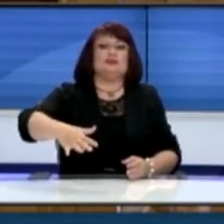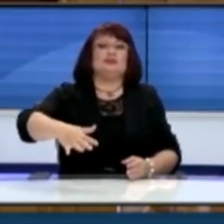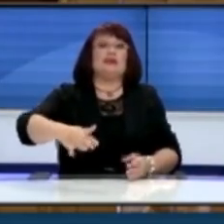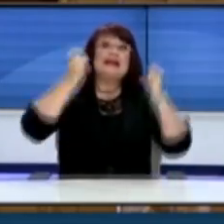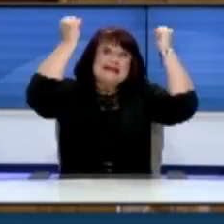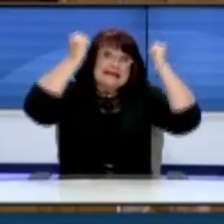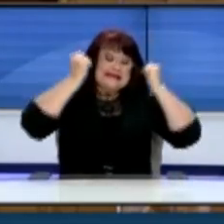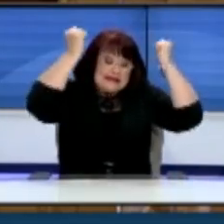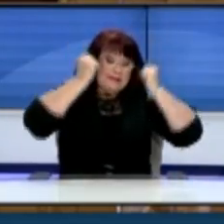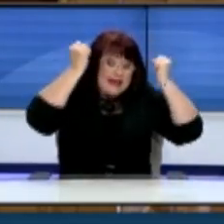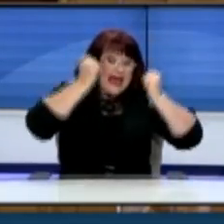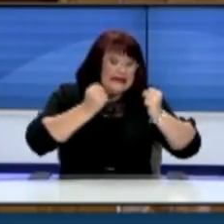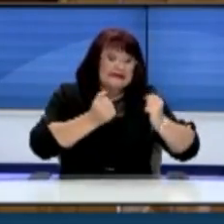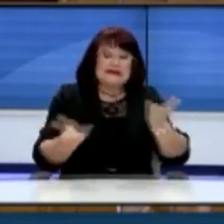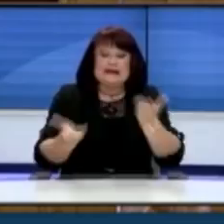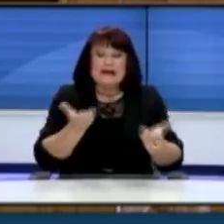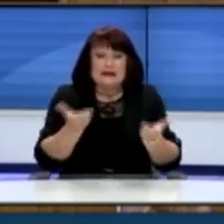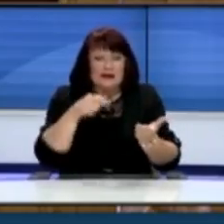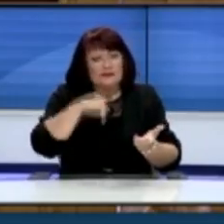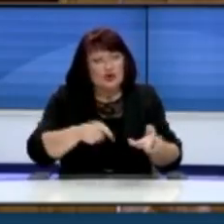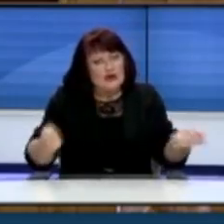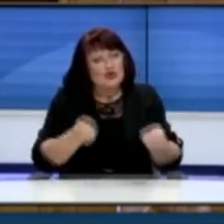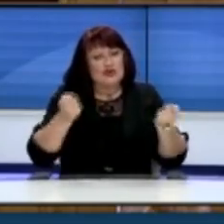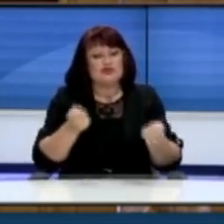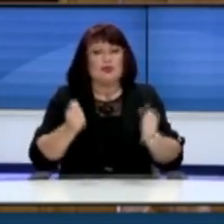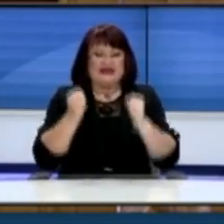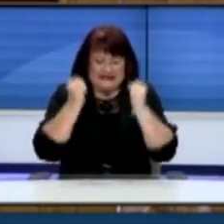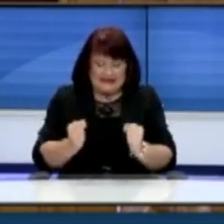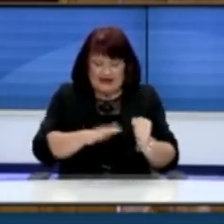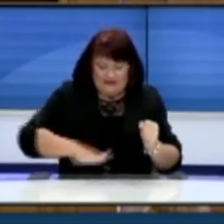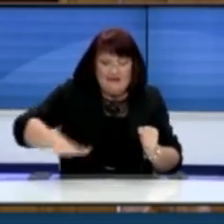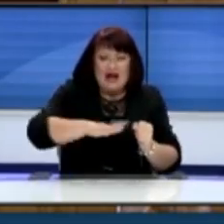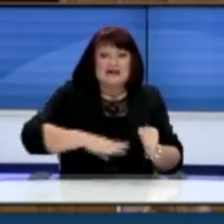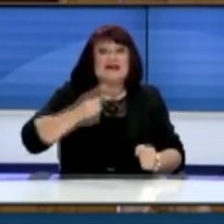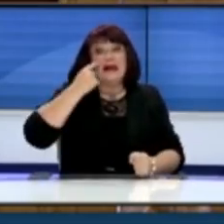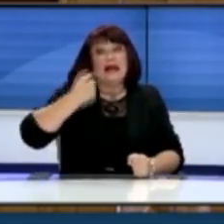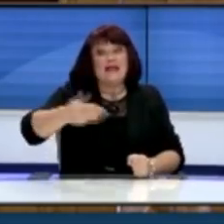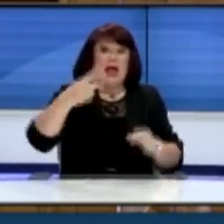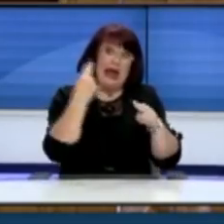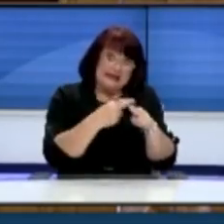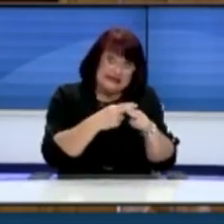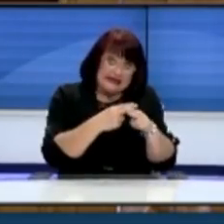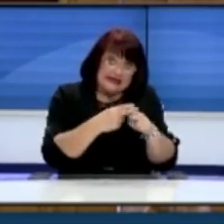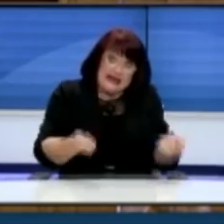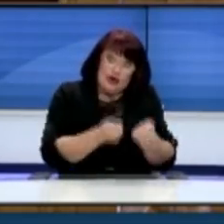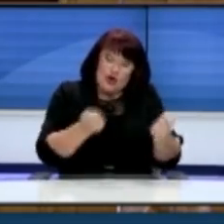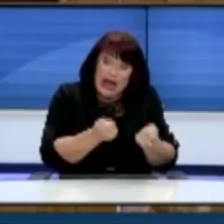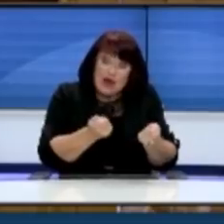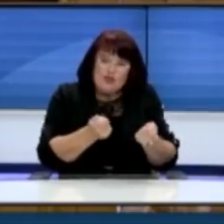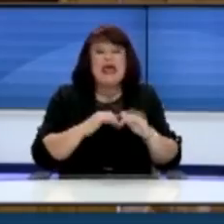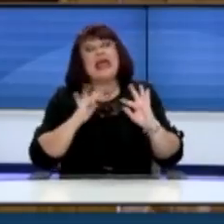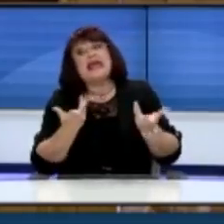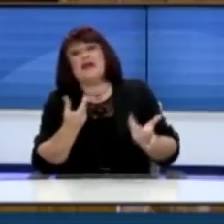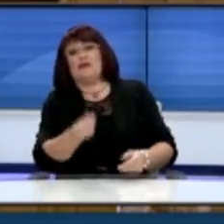των ζημιών και να χρησιμοποιηθεί αυτό ως βάση για να προβλέπει το κατά πόσο αξίζει να μειωθούν ή